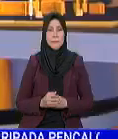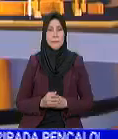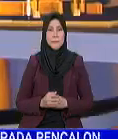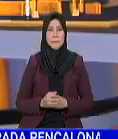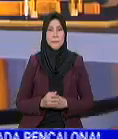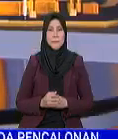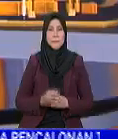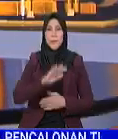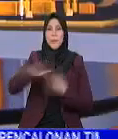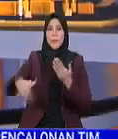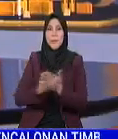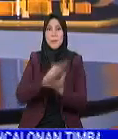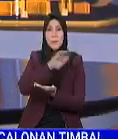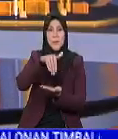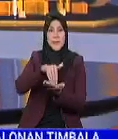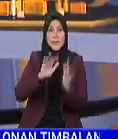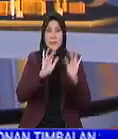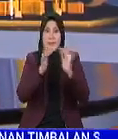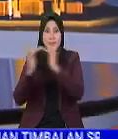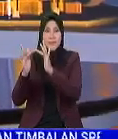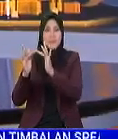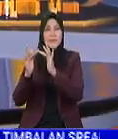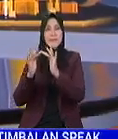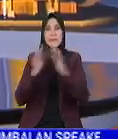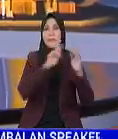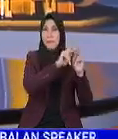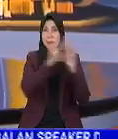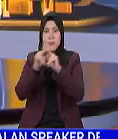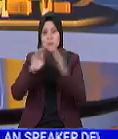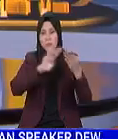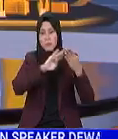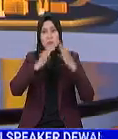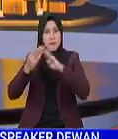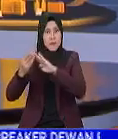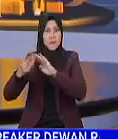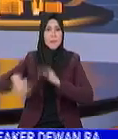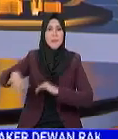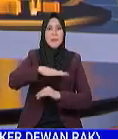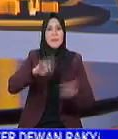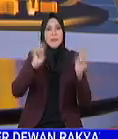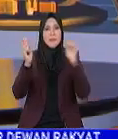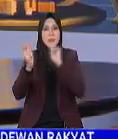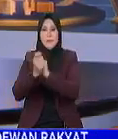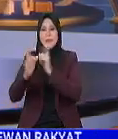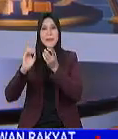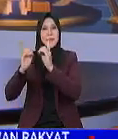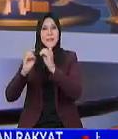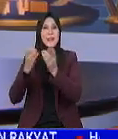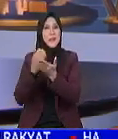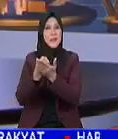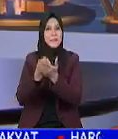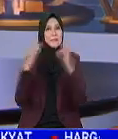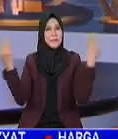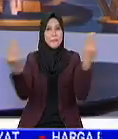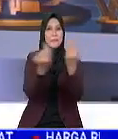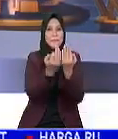Hai semua pulsa internet desa dan pulsa internet community akan ditransformasi menjadi pusat digital ekonomi keluarga